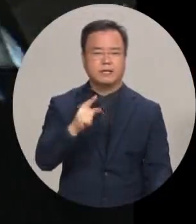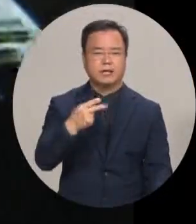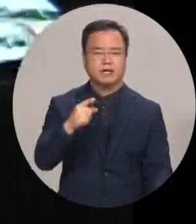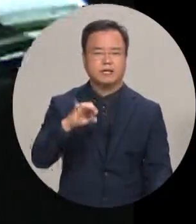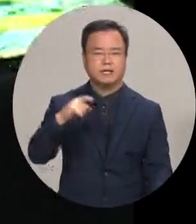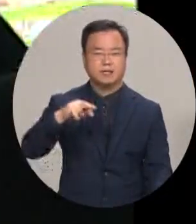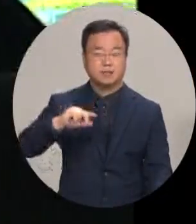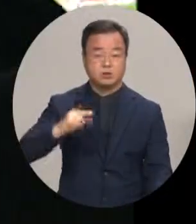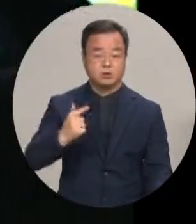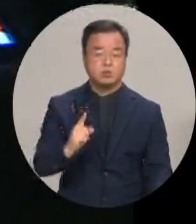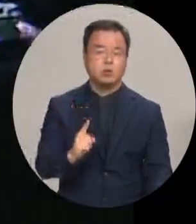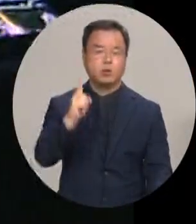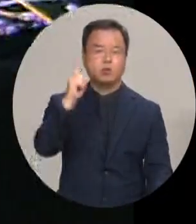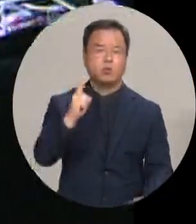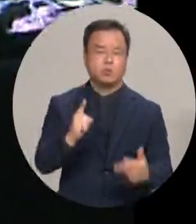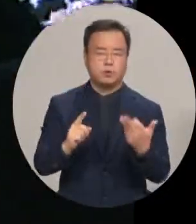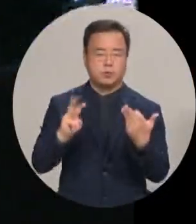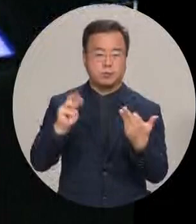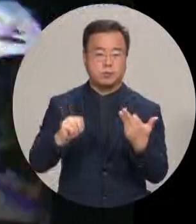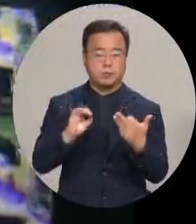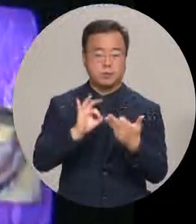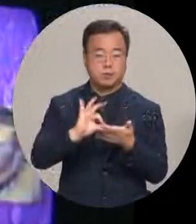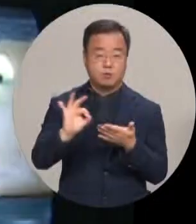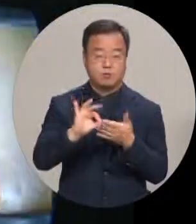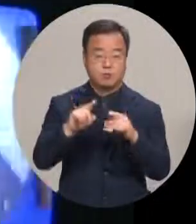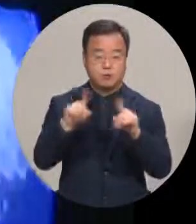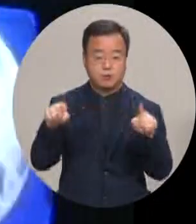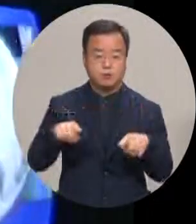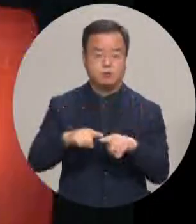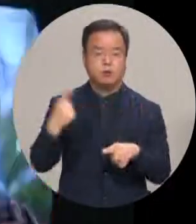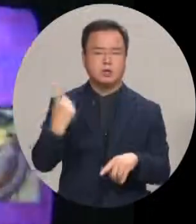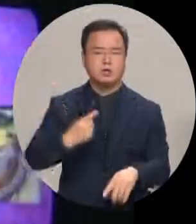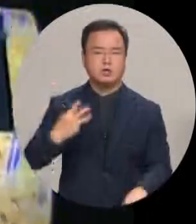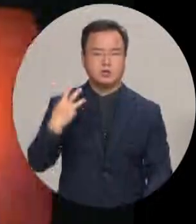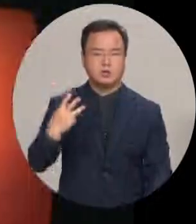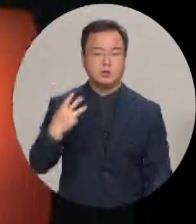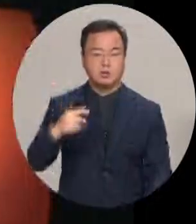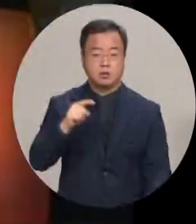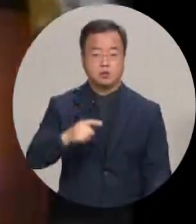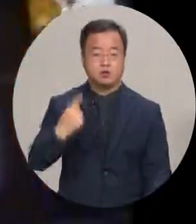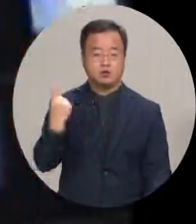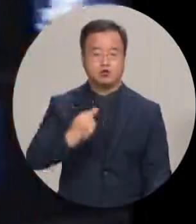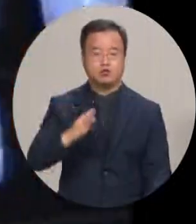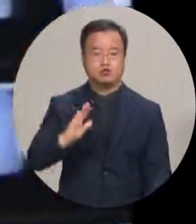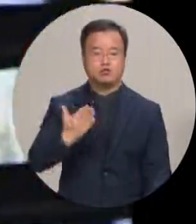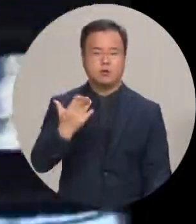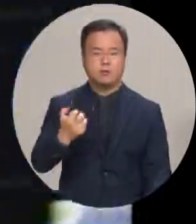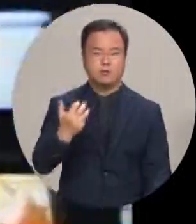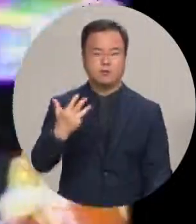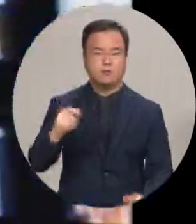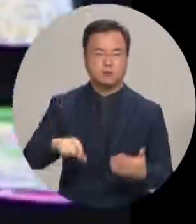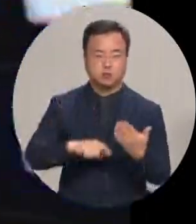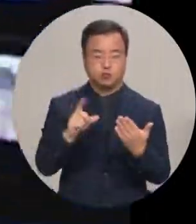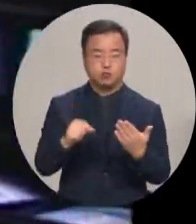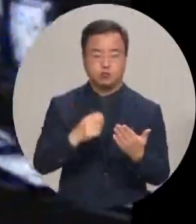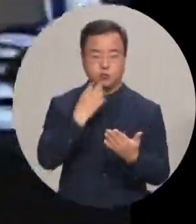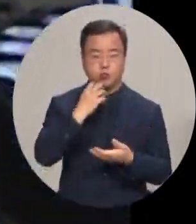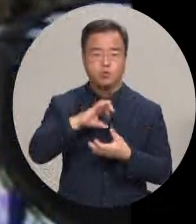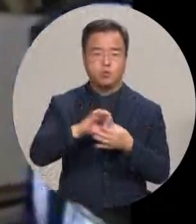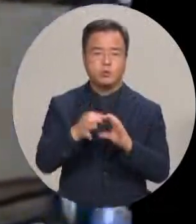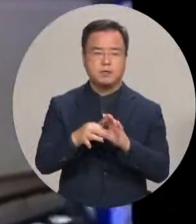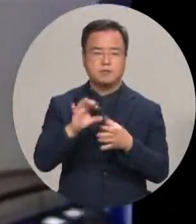사용된 브라운 관수 1,003개. 다다익선은 1988년 9월 서울 올림픽 대회 개최를